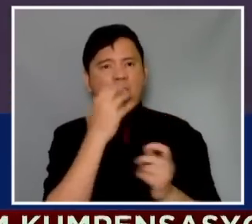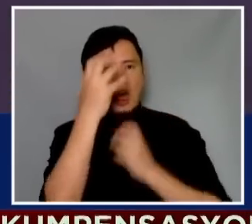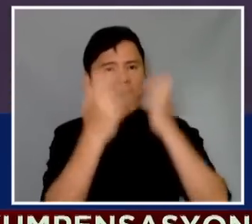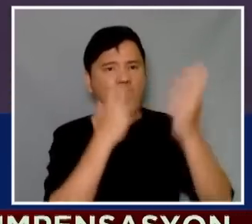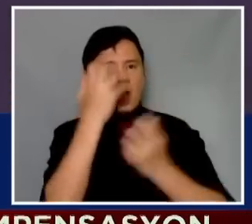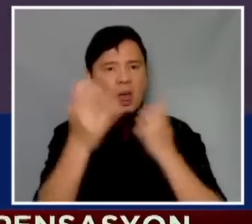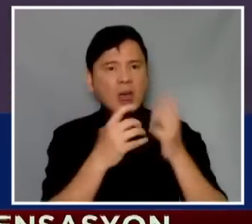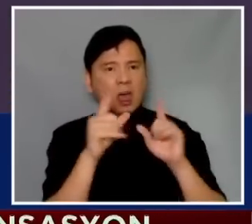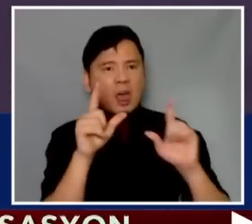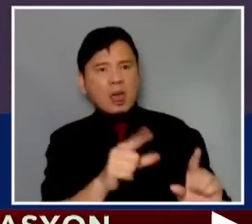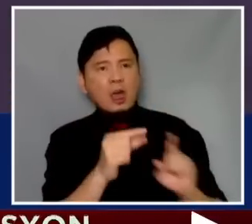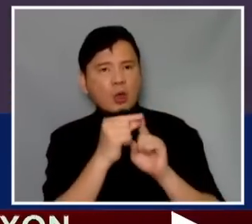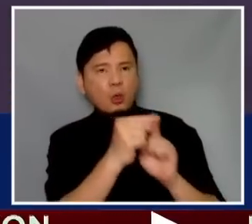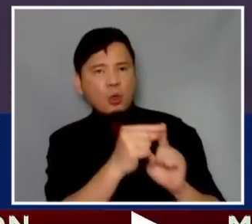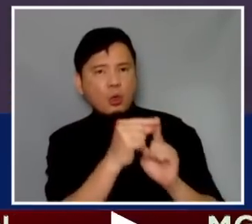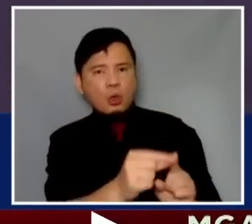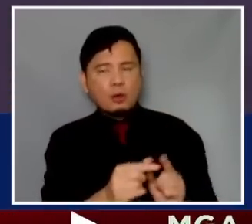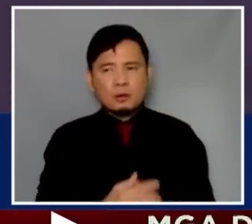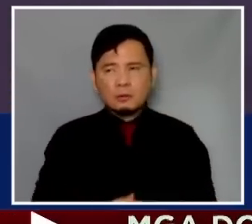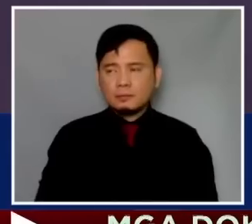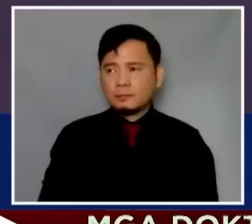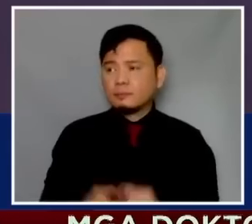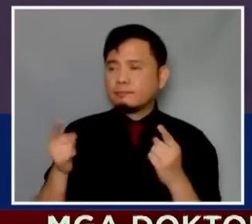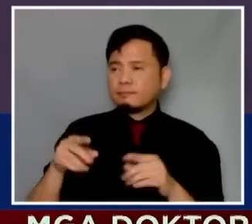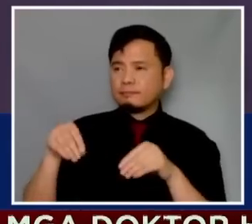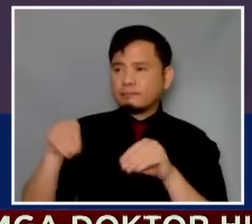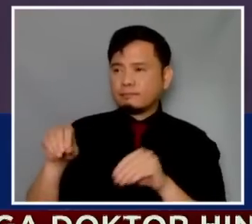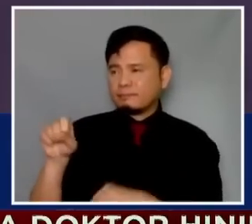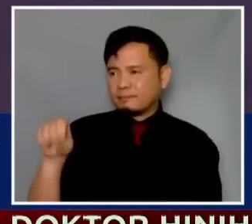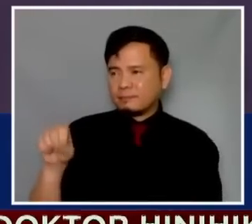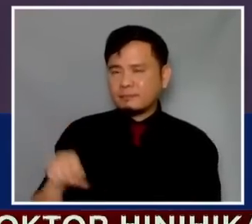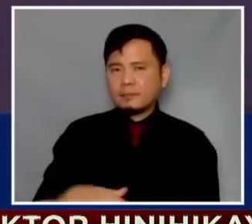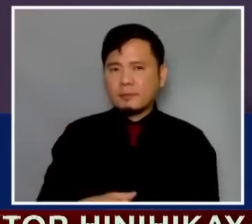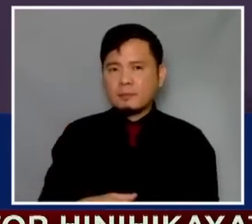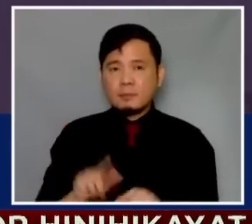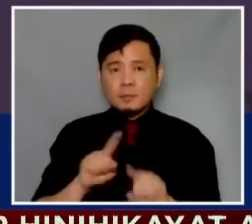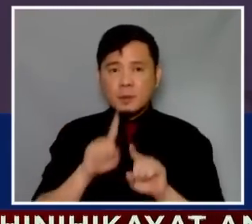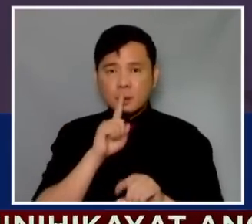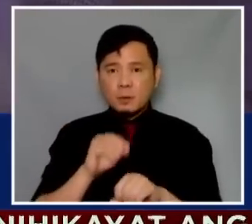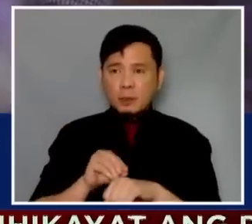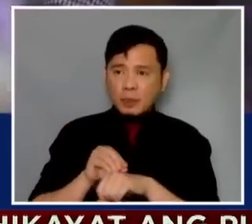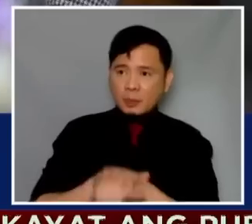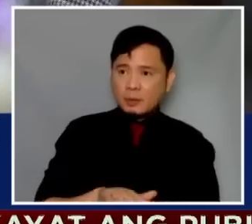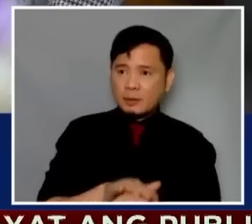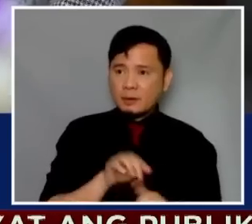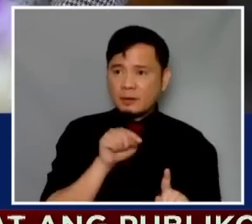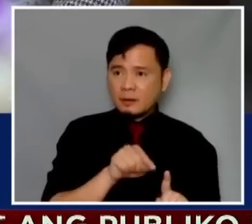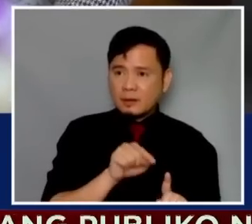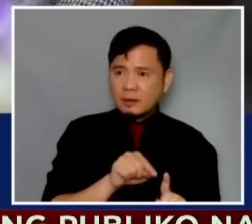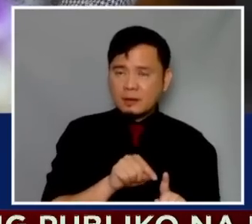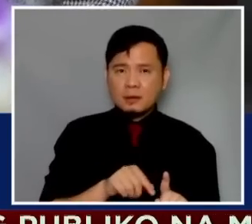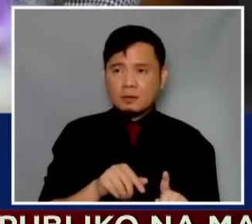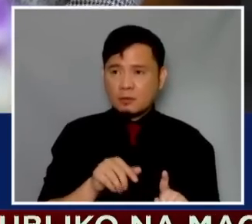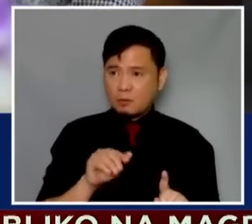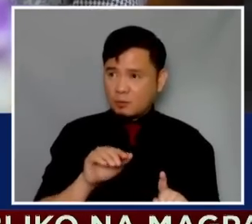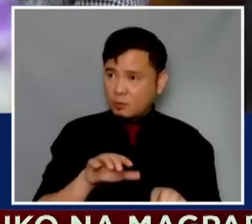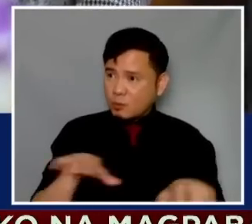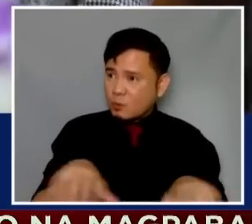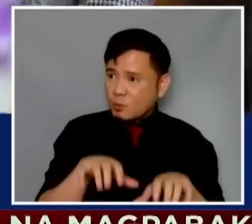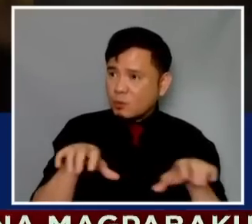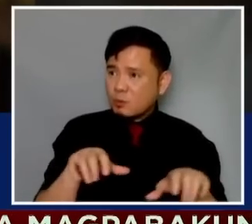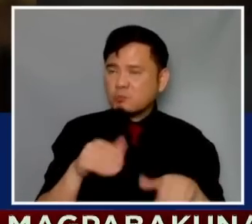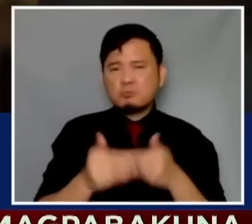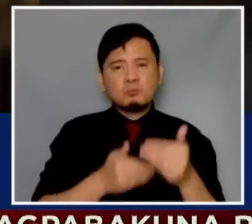heckling, pero the rest okay naman. So hindi naman niya naapektuhan yung lakad. Yung assurance ko